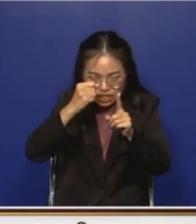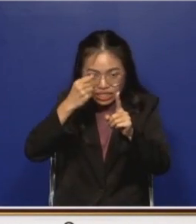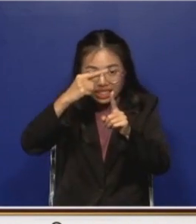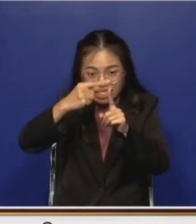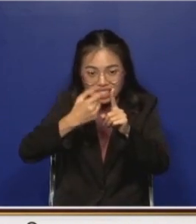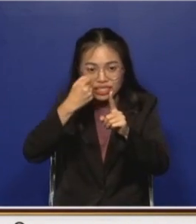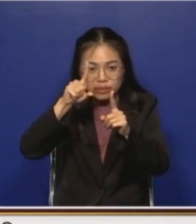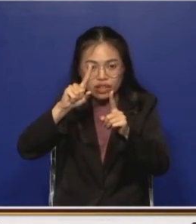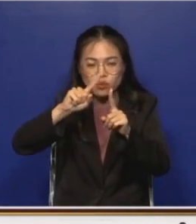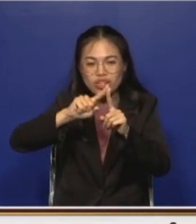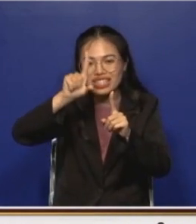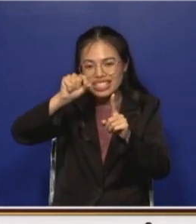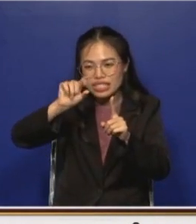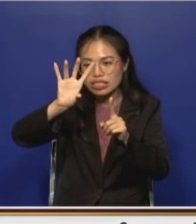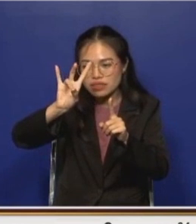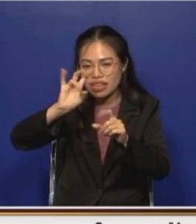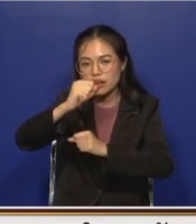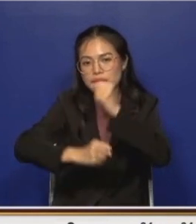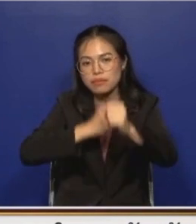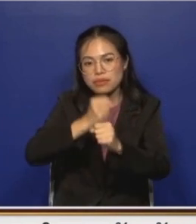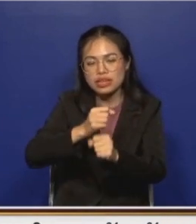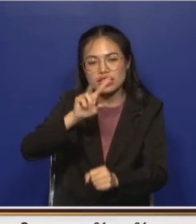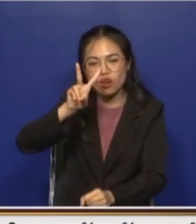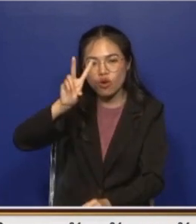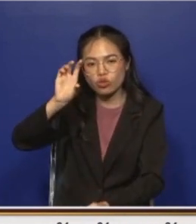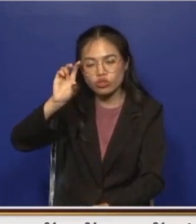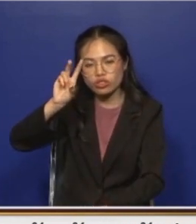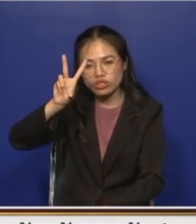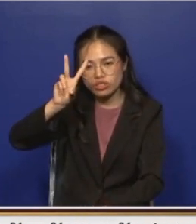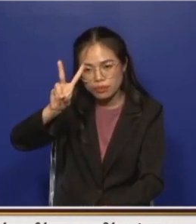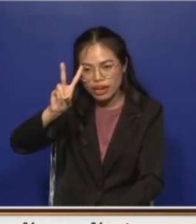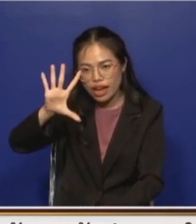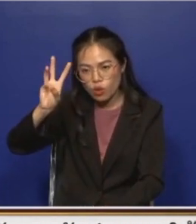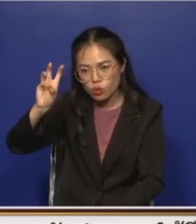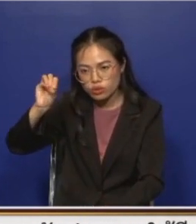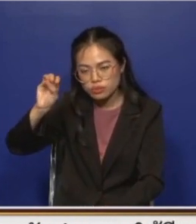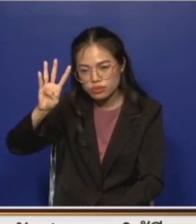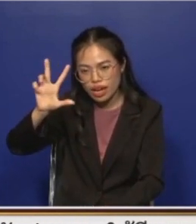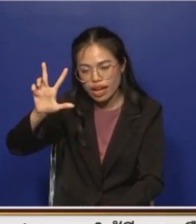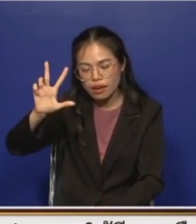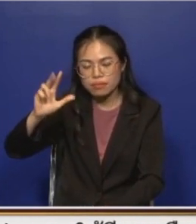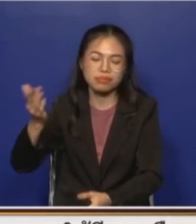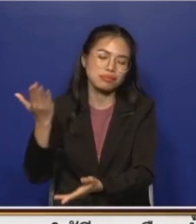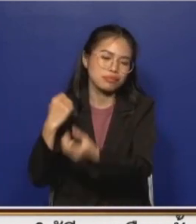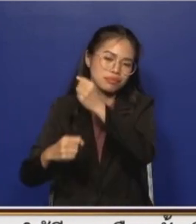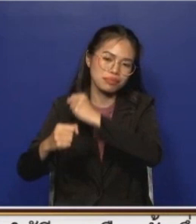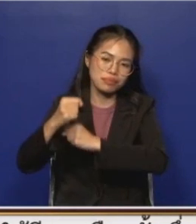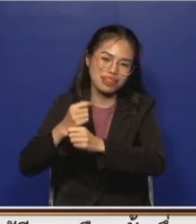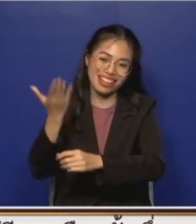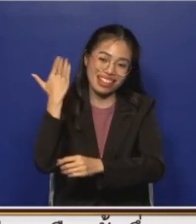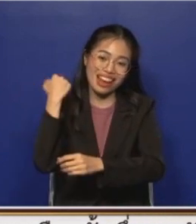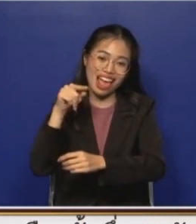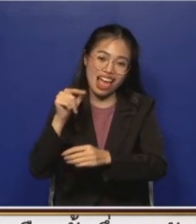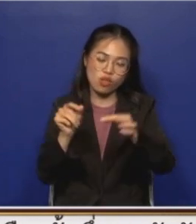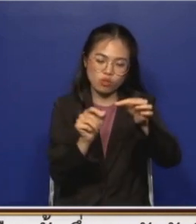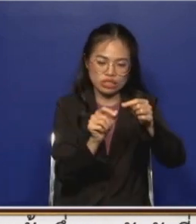ปีหน้าปีหน้าก็หมายถึงปีนี้สิครับวันนี้ได้มีการลงนามสัญญาจัดหาวัค